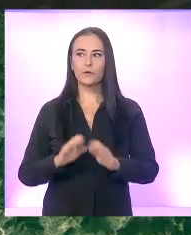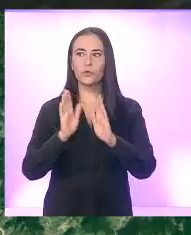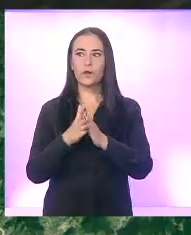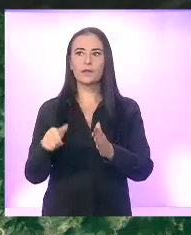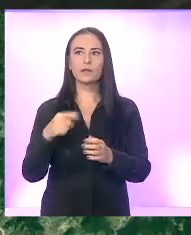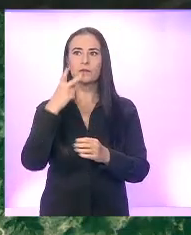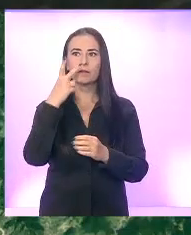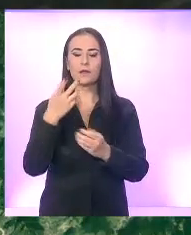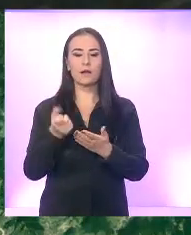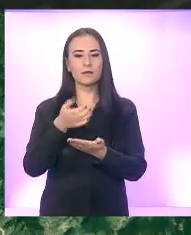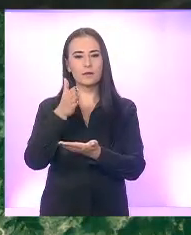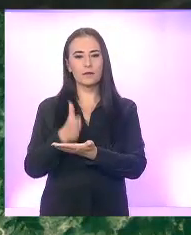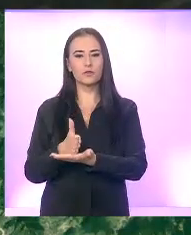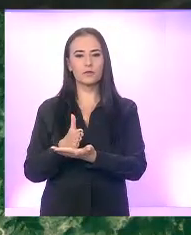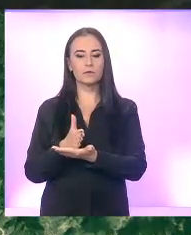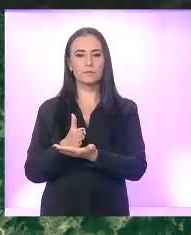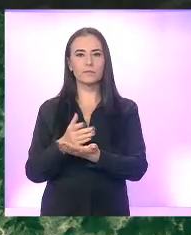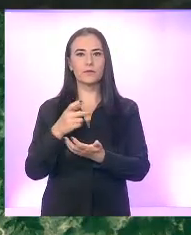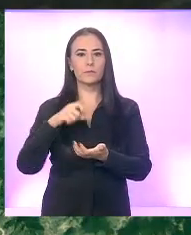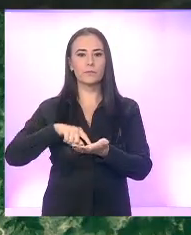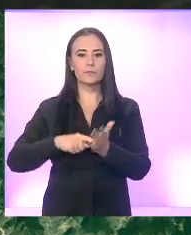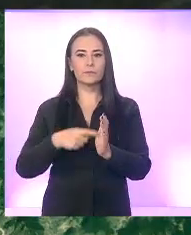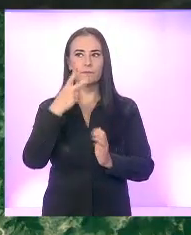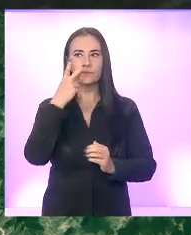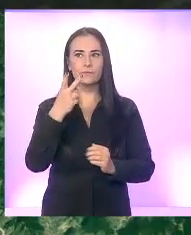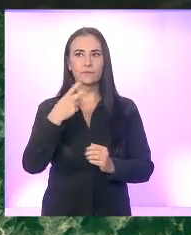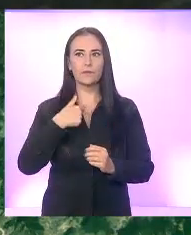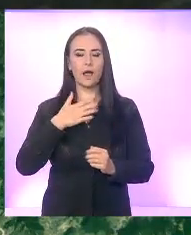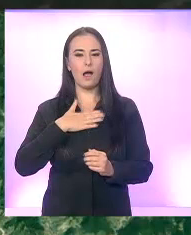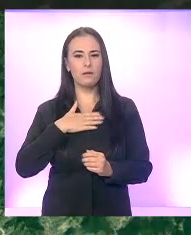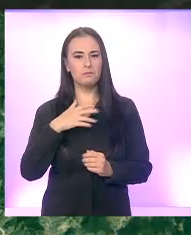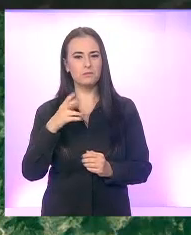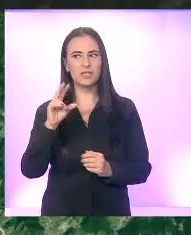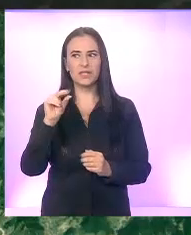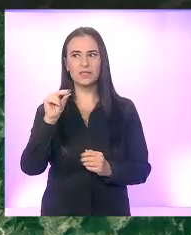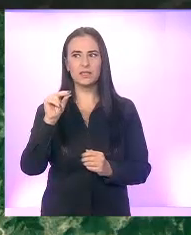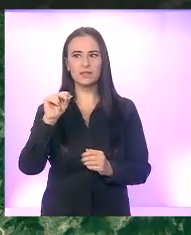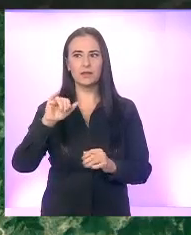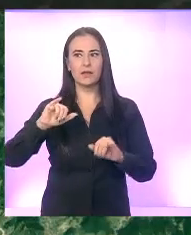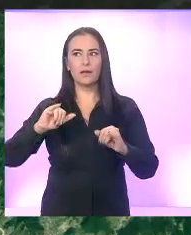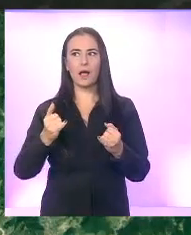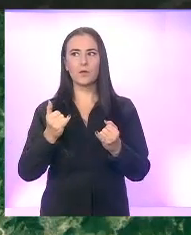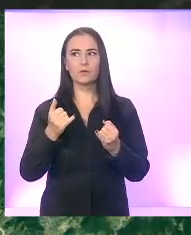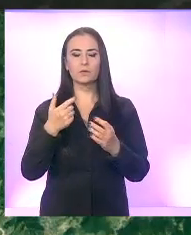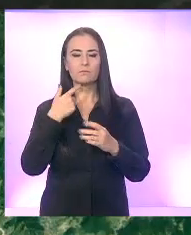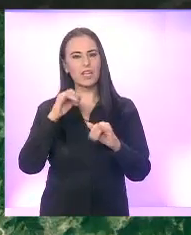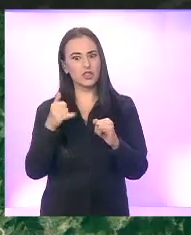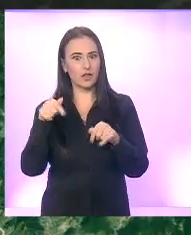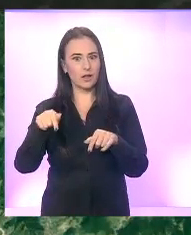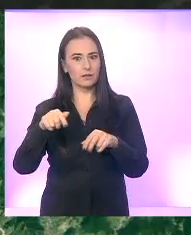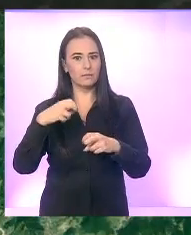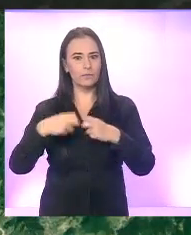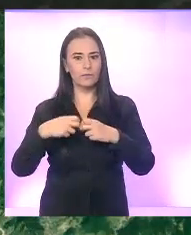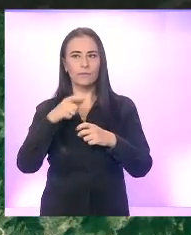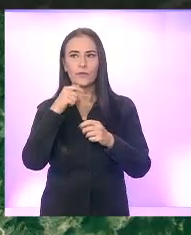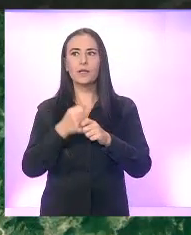toată această lipsă de investiții se vede și atunci când am prezentat și noi, de foarte multe ori au fost incidente, trenuri